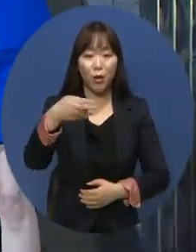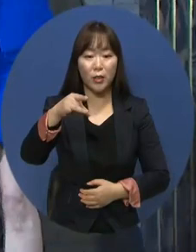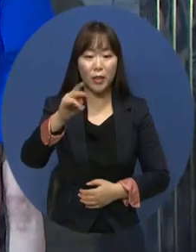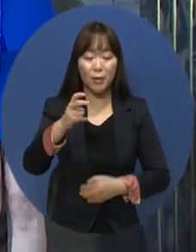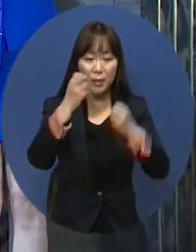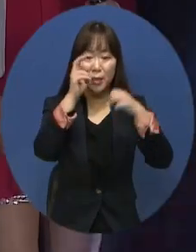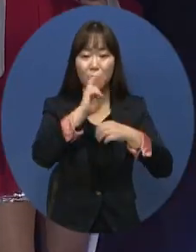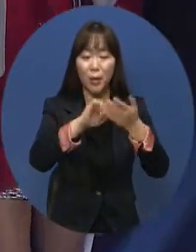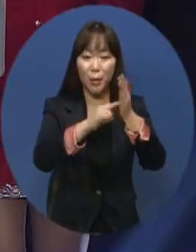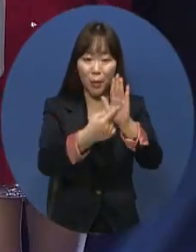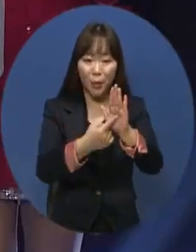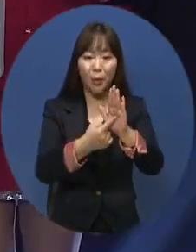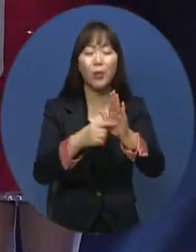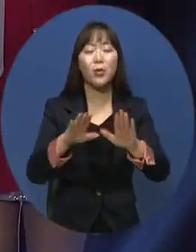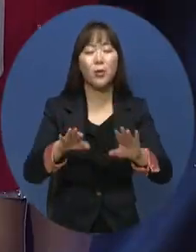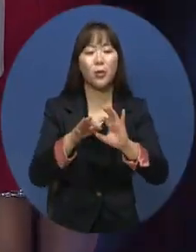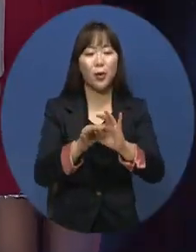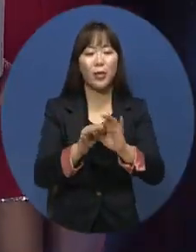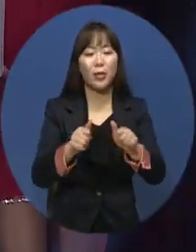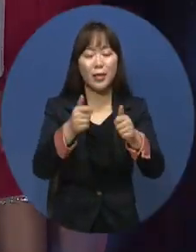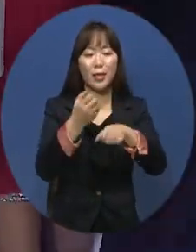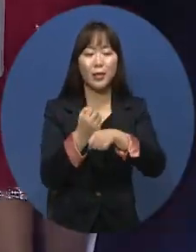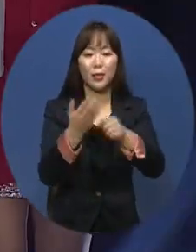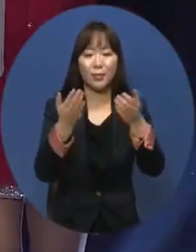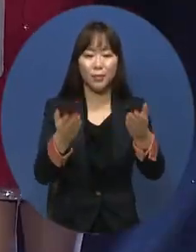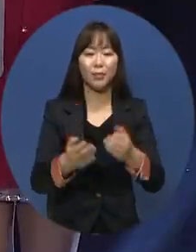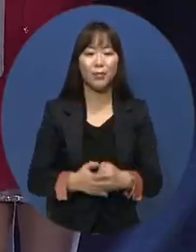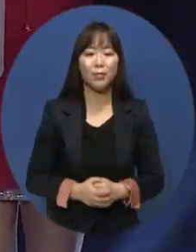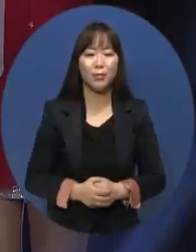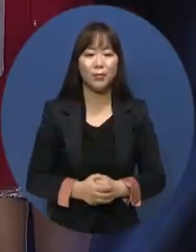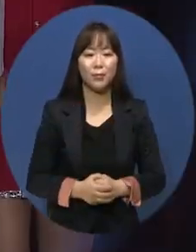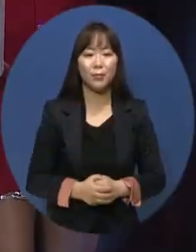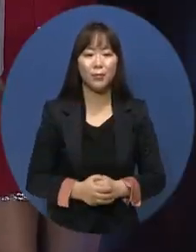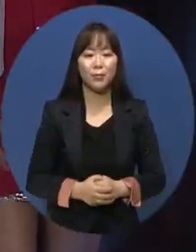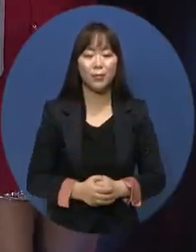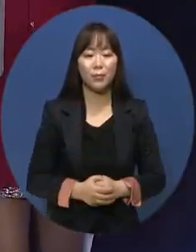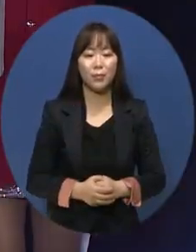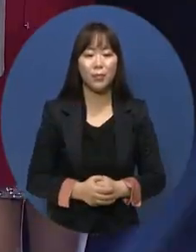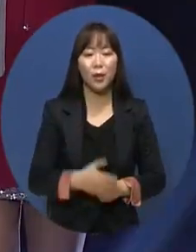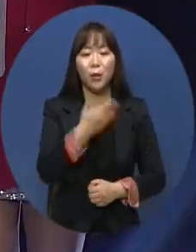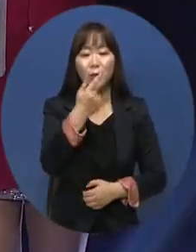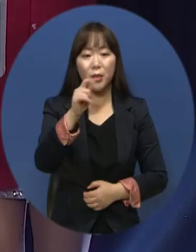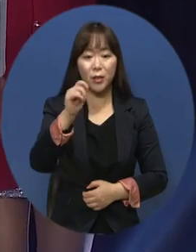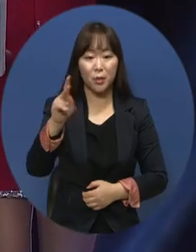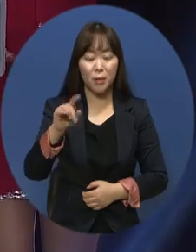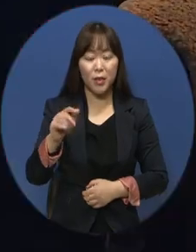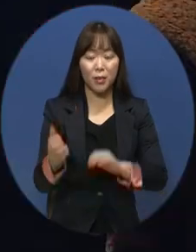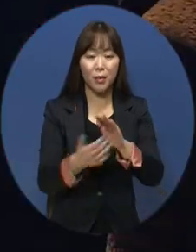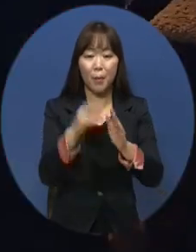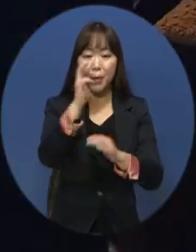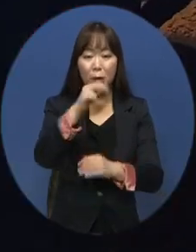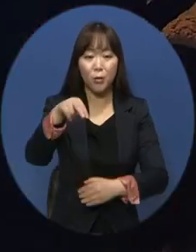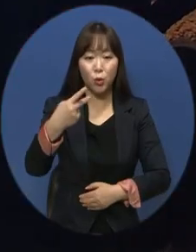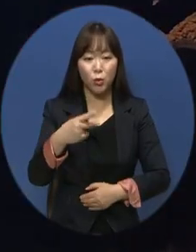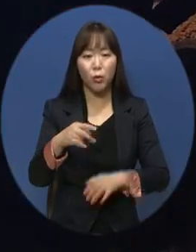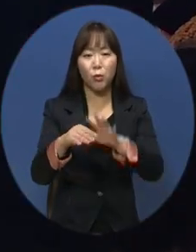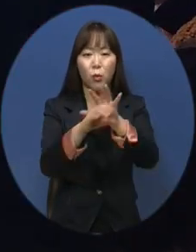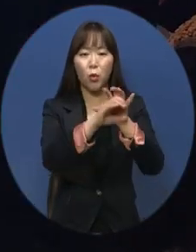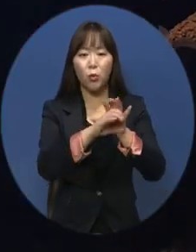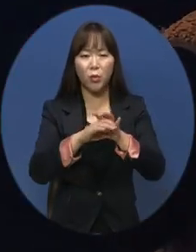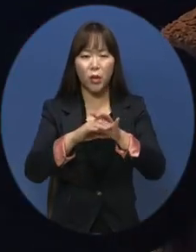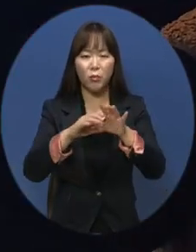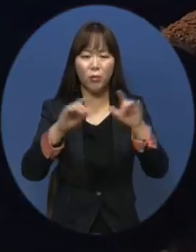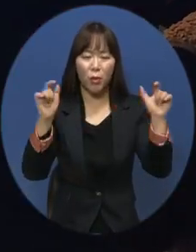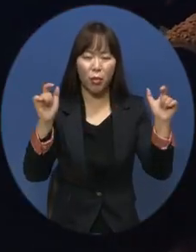발표하고 탑가요쇼를 통해 인사를 전합니다. 한편 복지TV 탑가요쇼는 코로나19가 진정되는